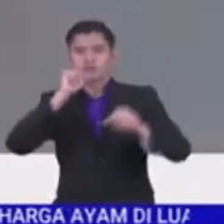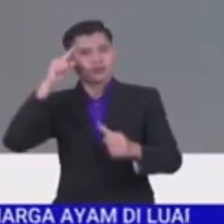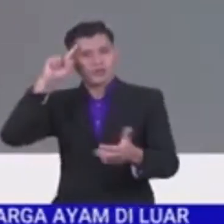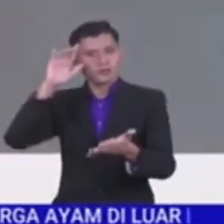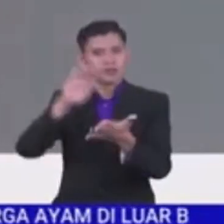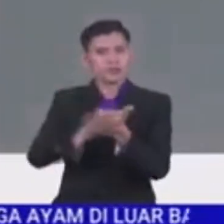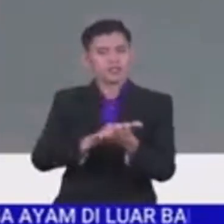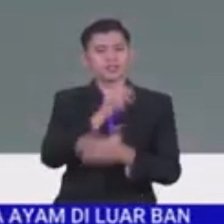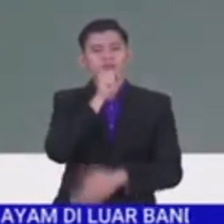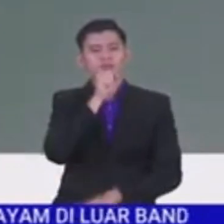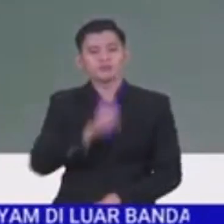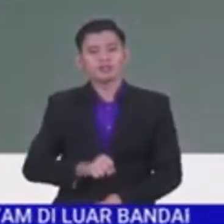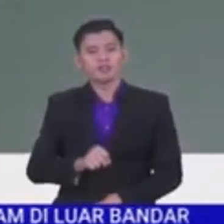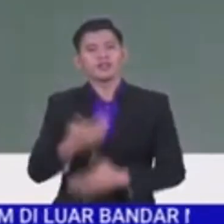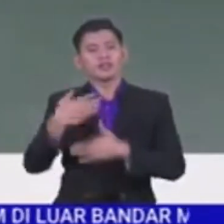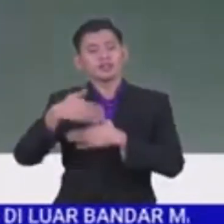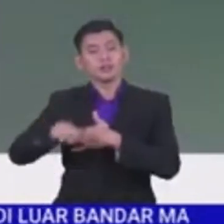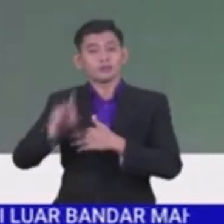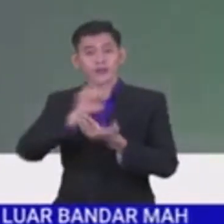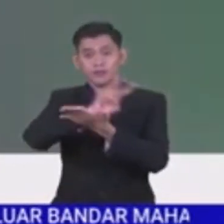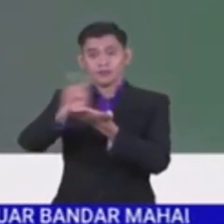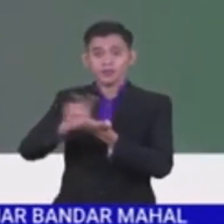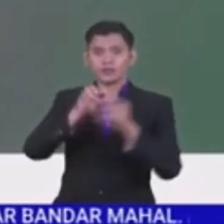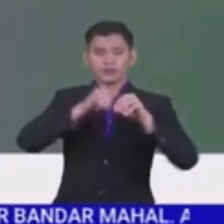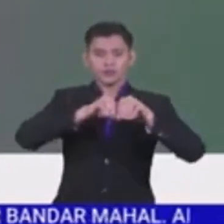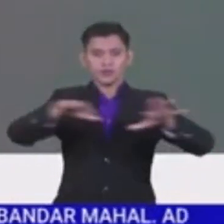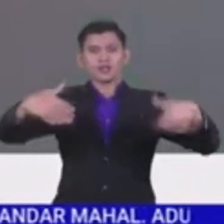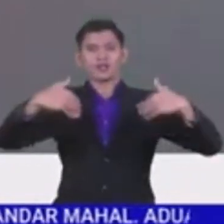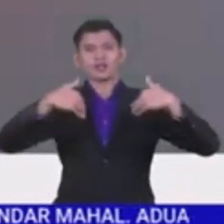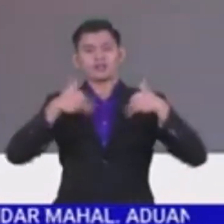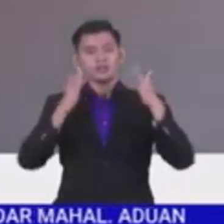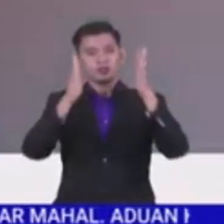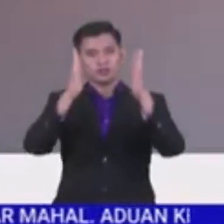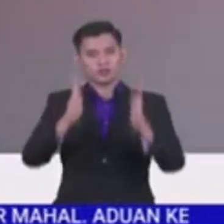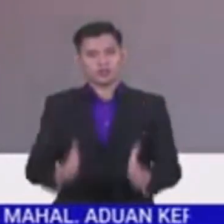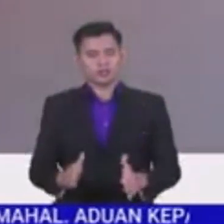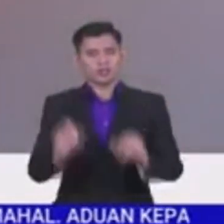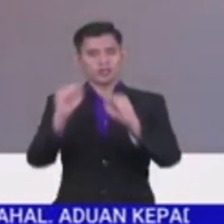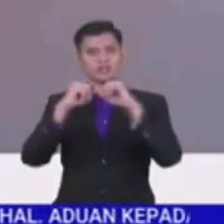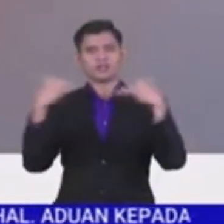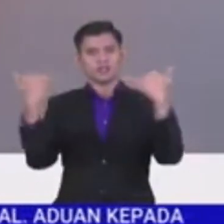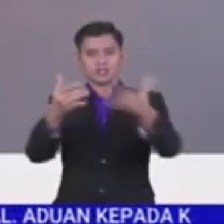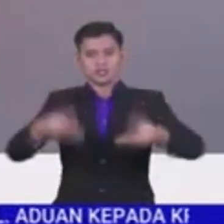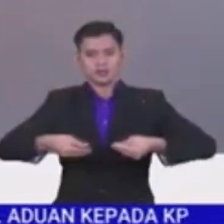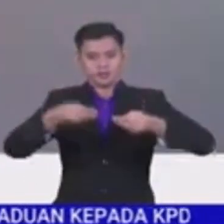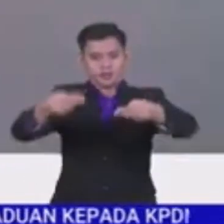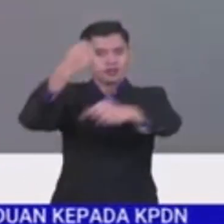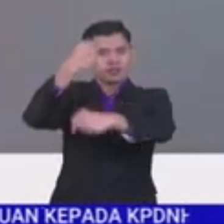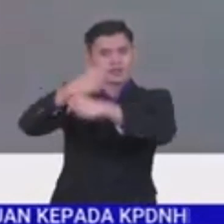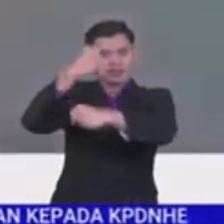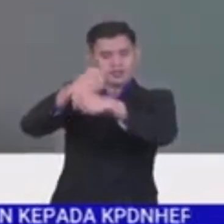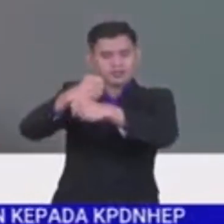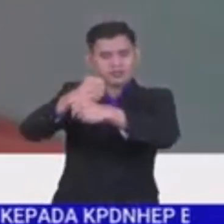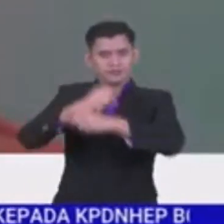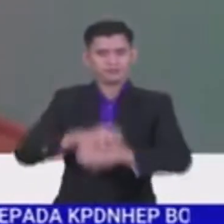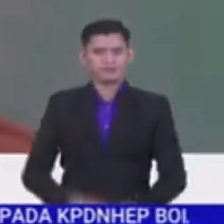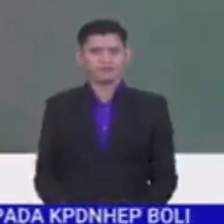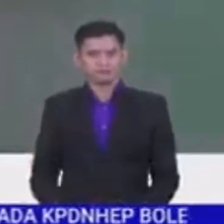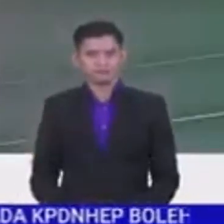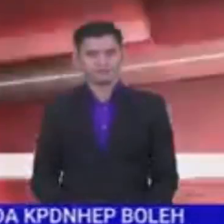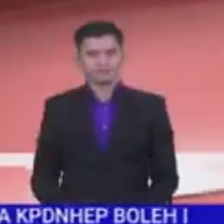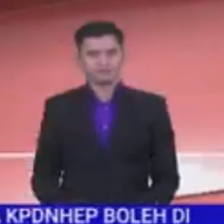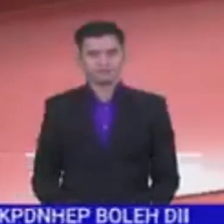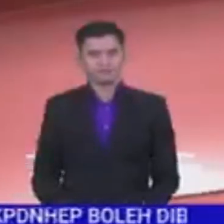akan usianya itu. Selepas videonya tular, ada dakwaan mengatakan beberapa syarikat menawarkan pekerjaan kepadanya.